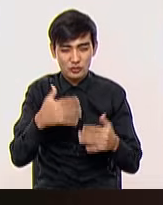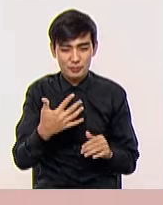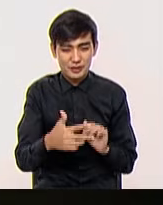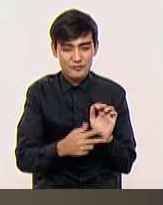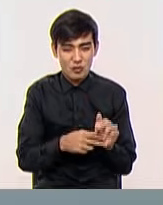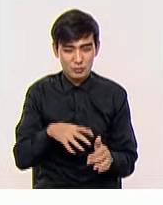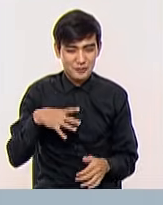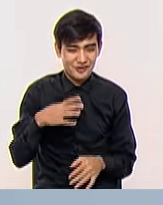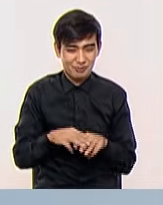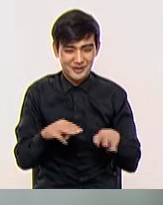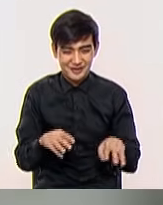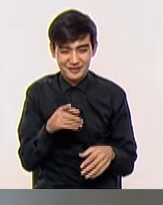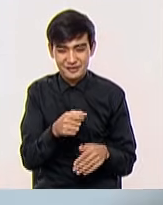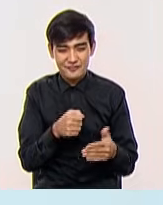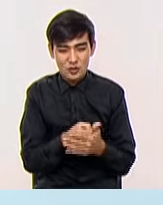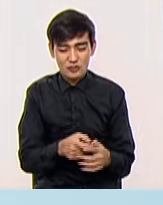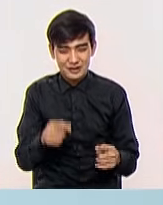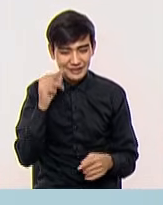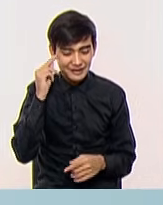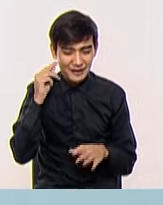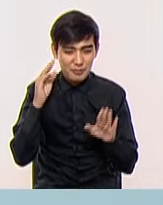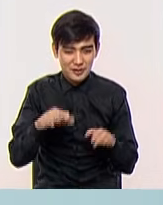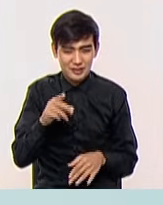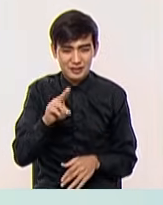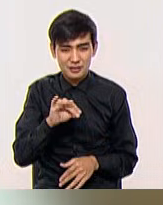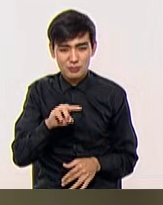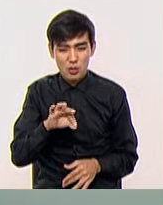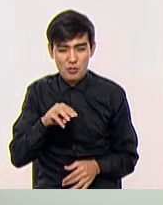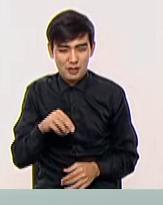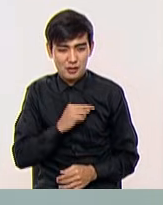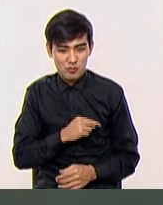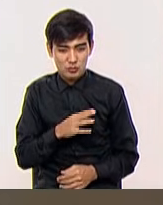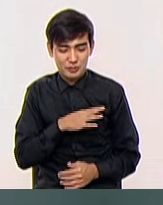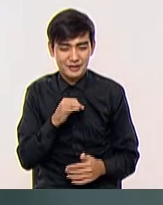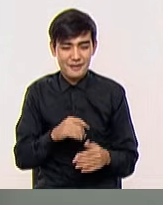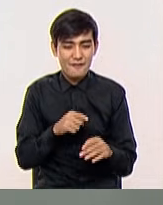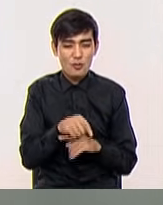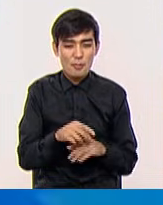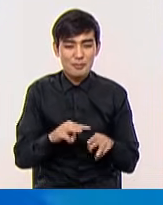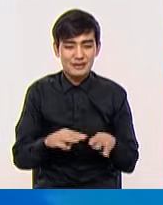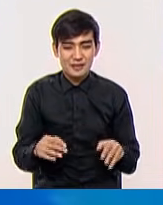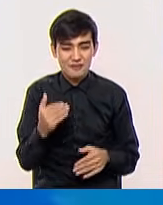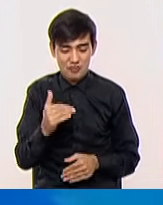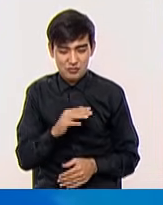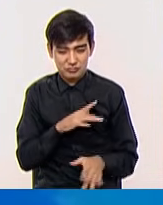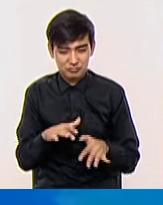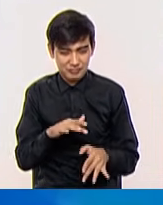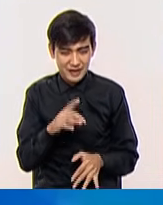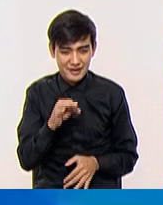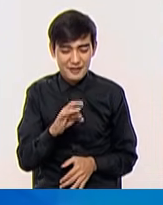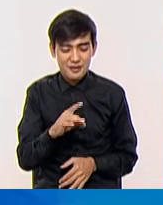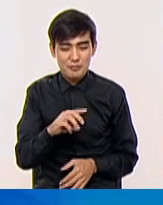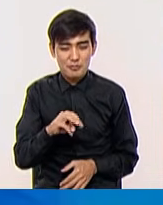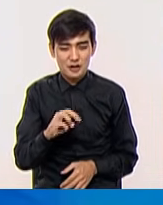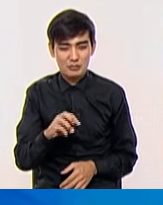жастағы экс-министр бұған дейін біраз жыл Қытайда дипломат болған. Кейіннен сыртқы істер министрлігінде лауазымды қызметтерді атқарған. Ал